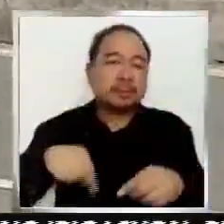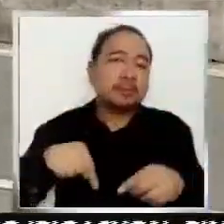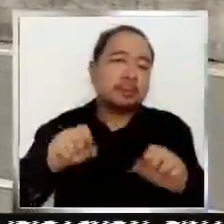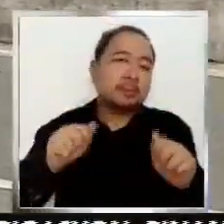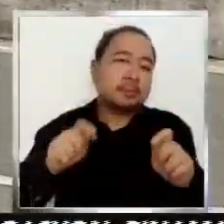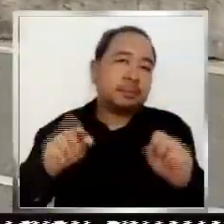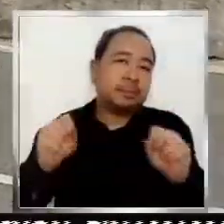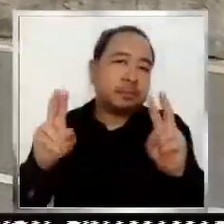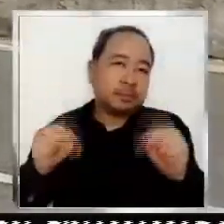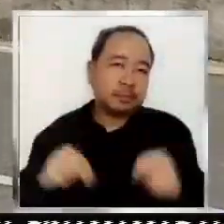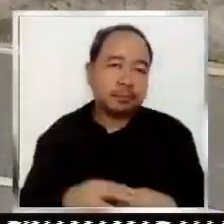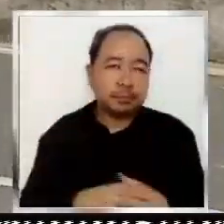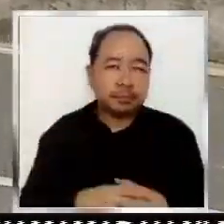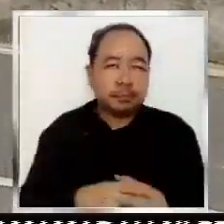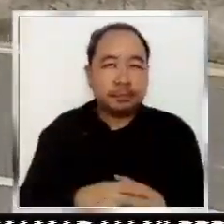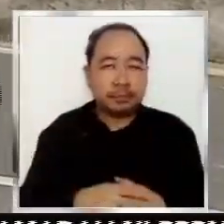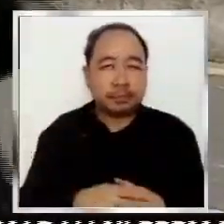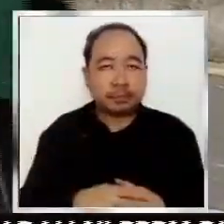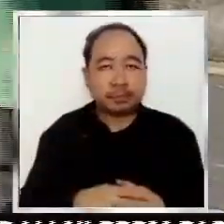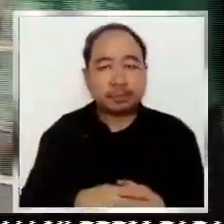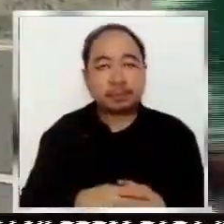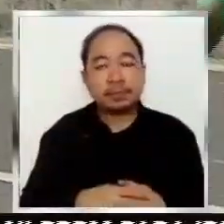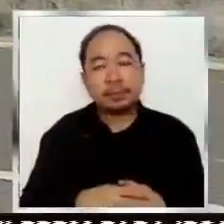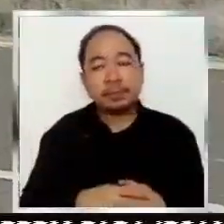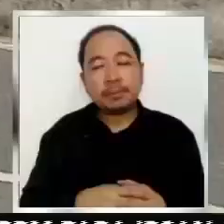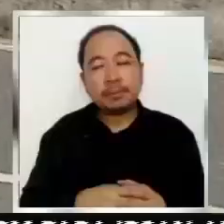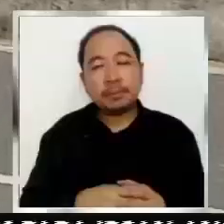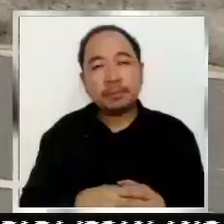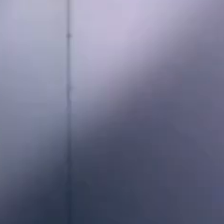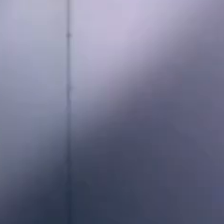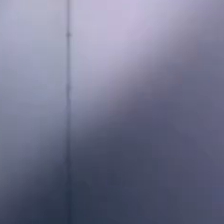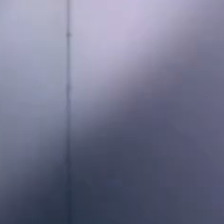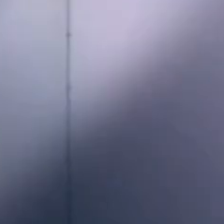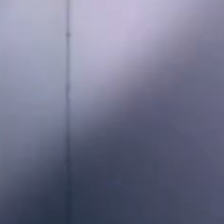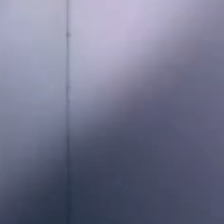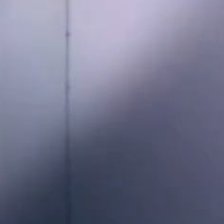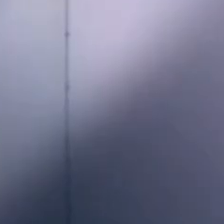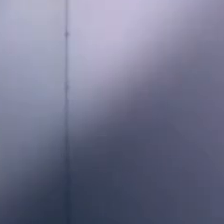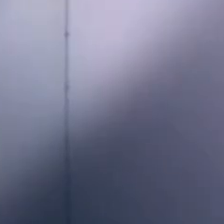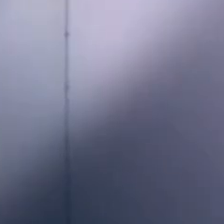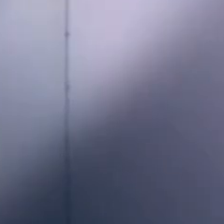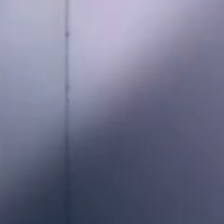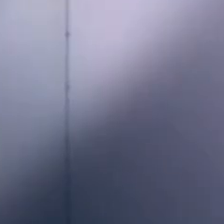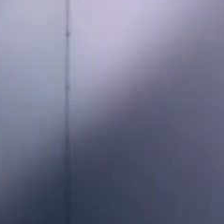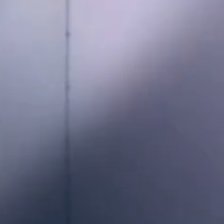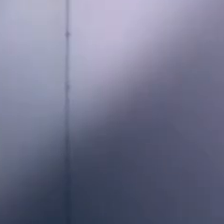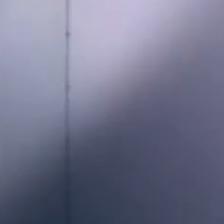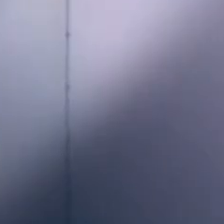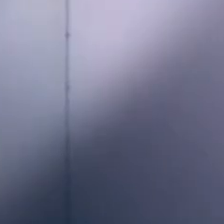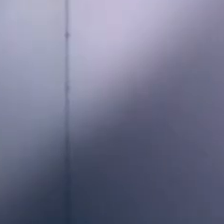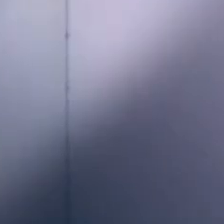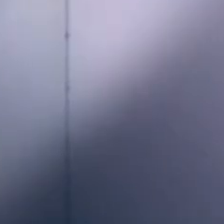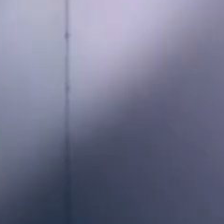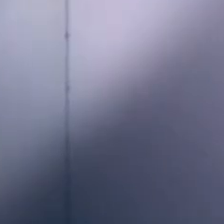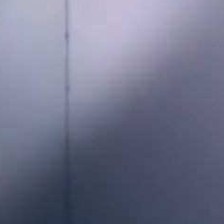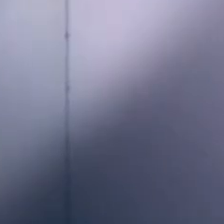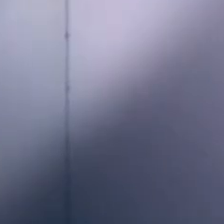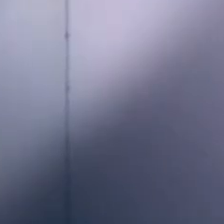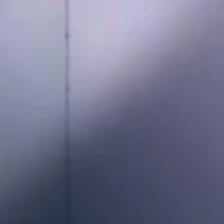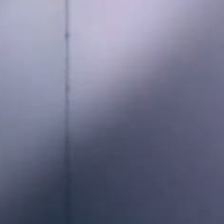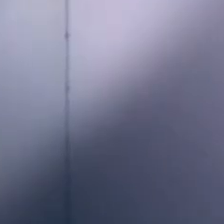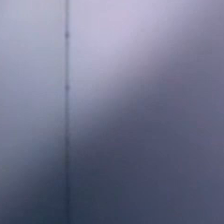sa GMA Integrated News, Joseph Morong, nakatutok 24 oras. Mga kapuso, kasama nyo kami 24